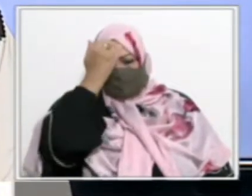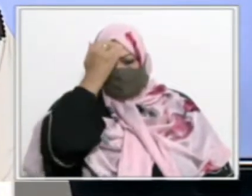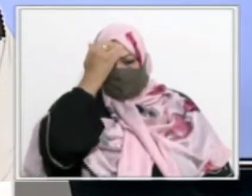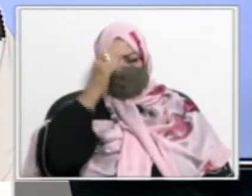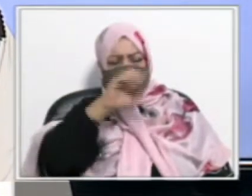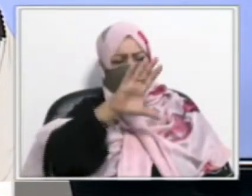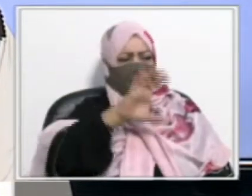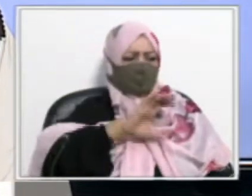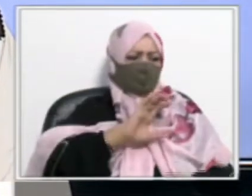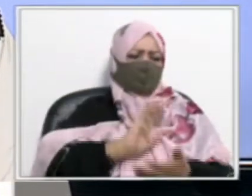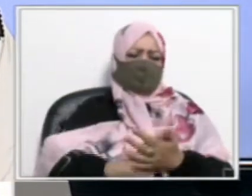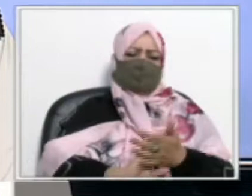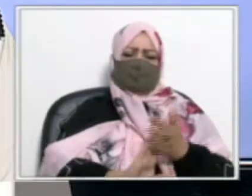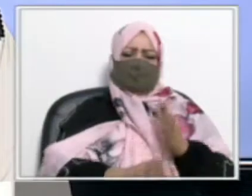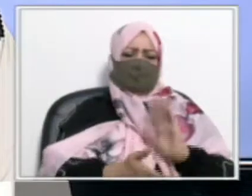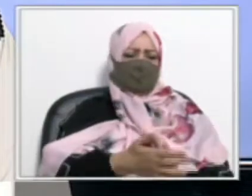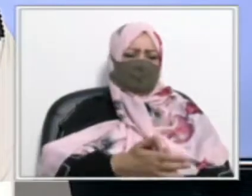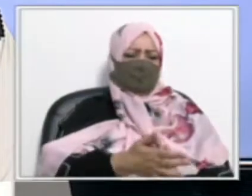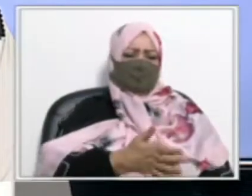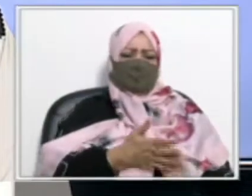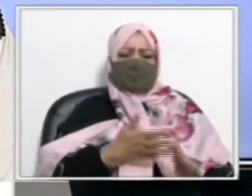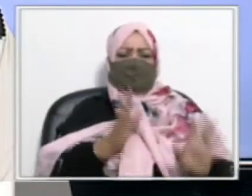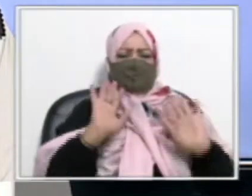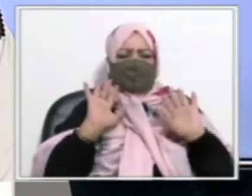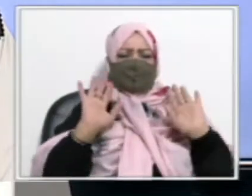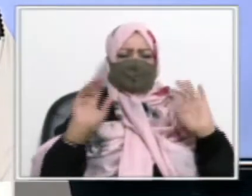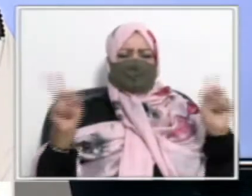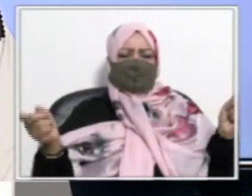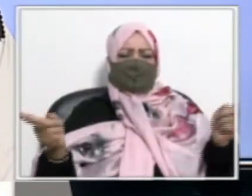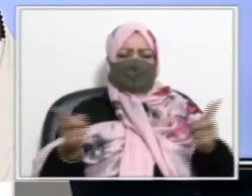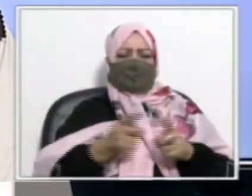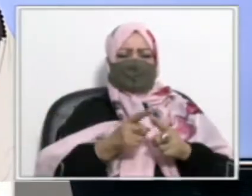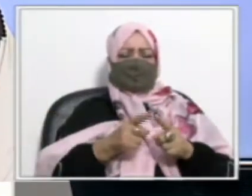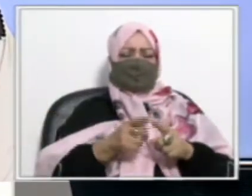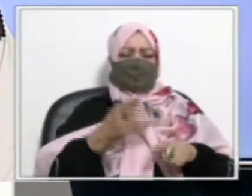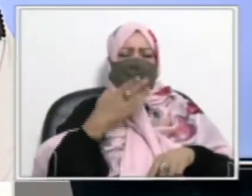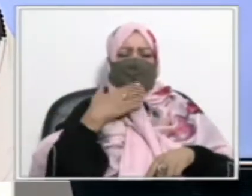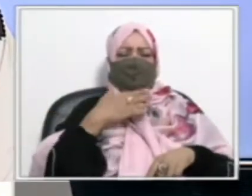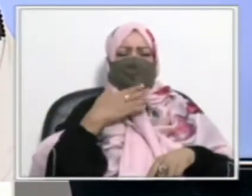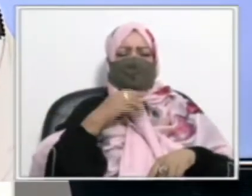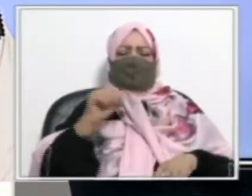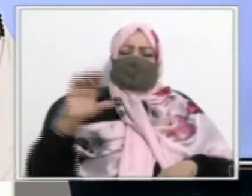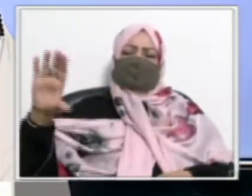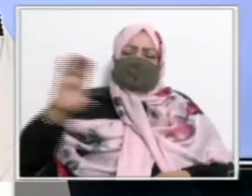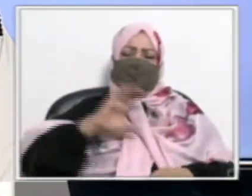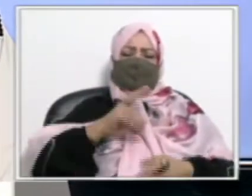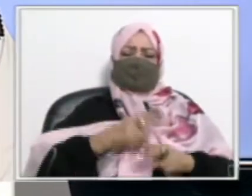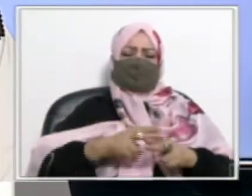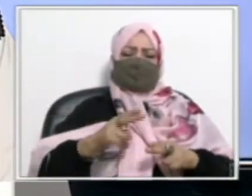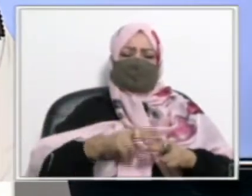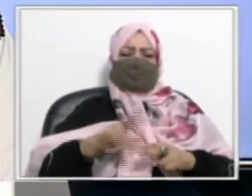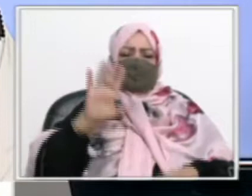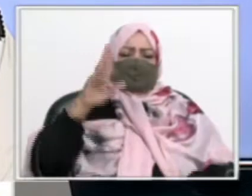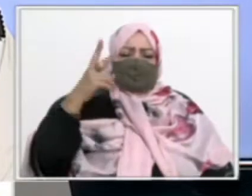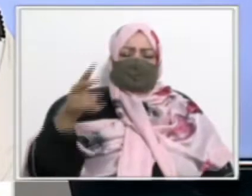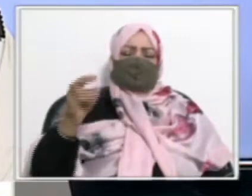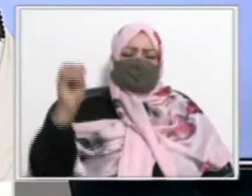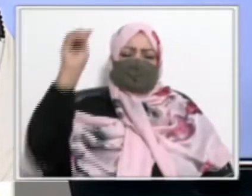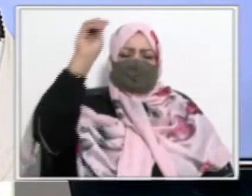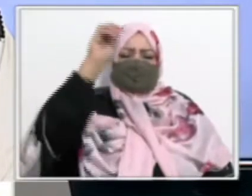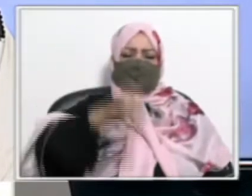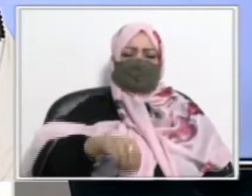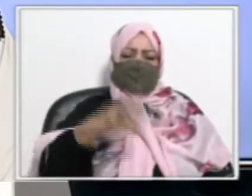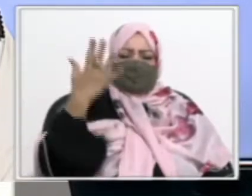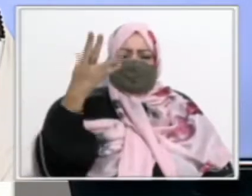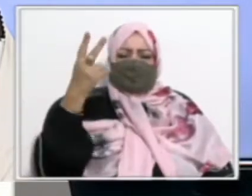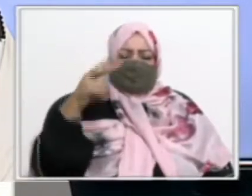كذا ورددت هذا المبلغ بأزيد منه بأكثر، وهذا الربا بعينه. والبعض الصور التي هي يفعلها